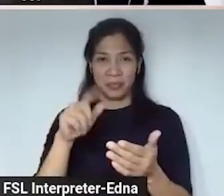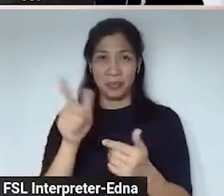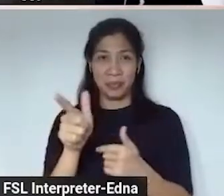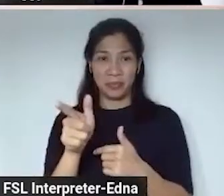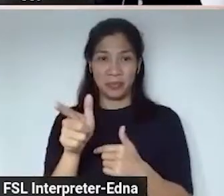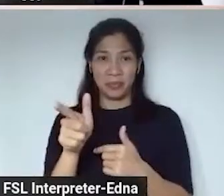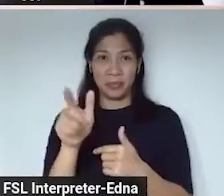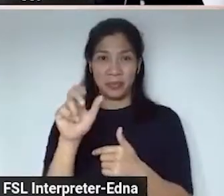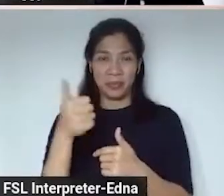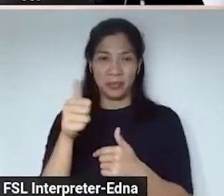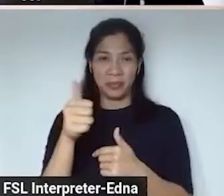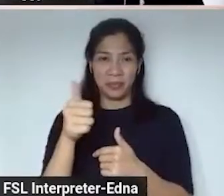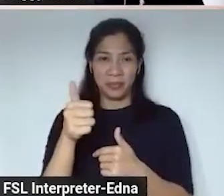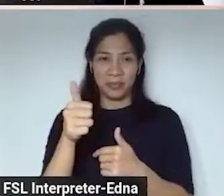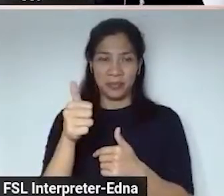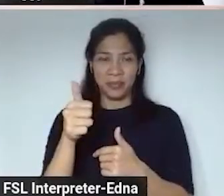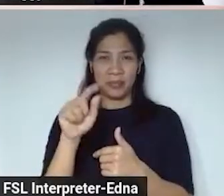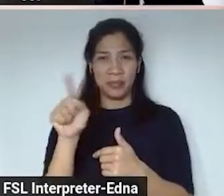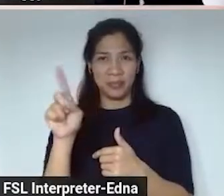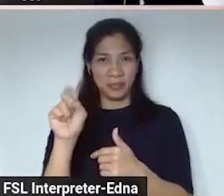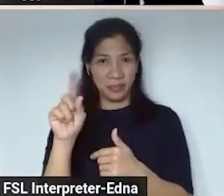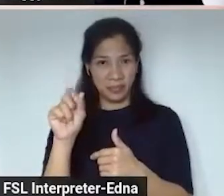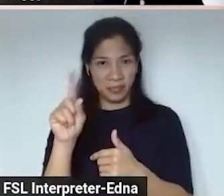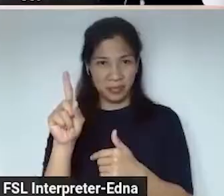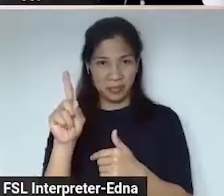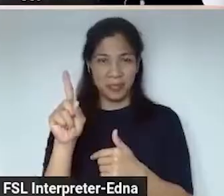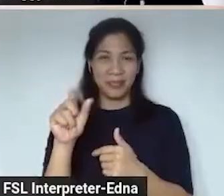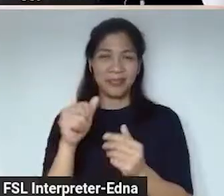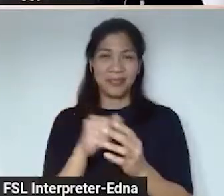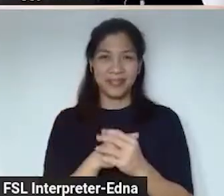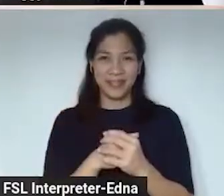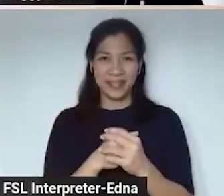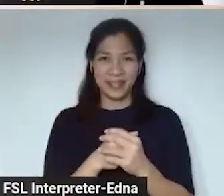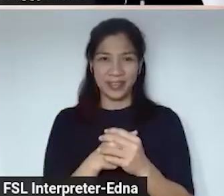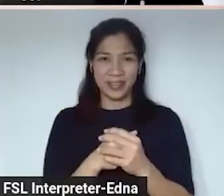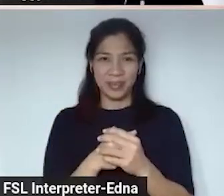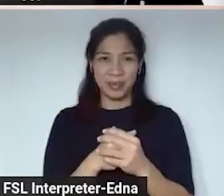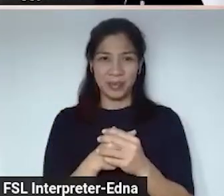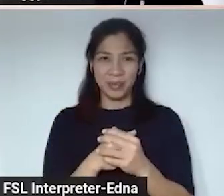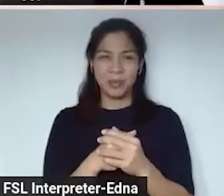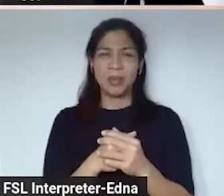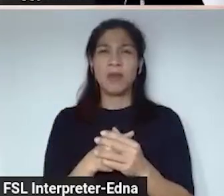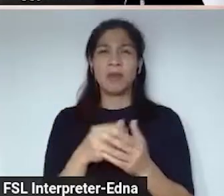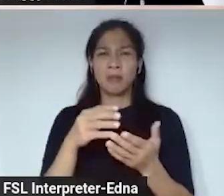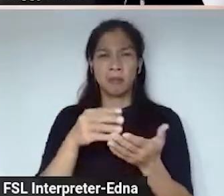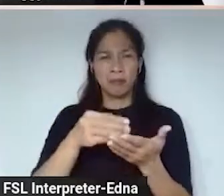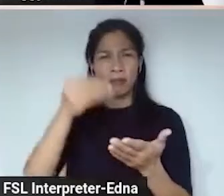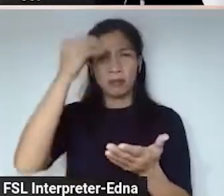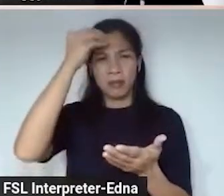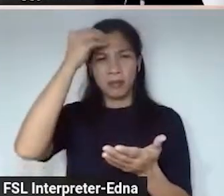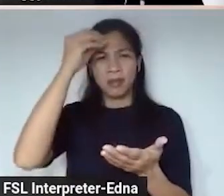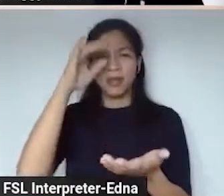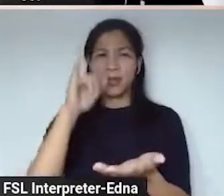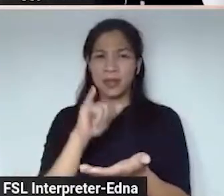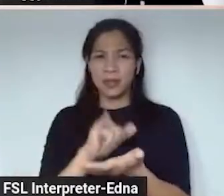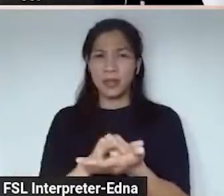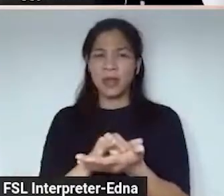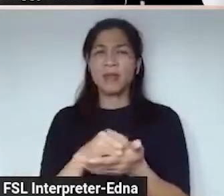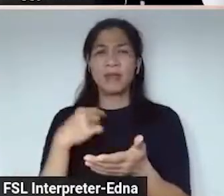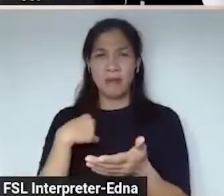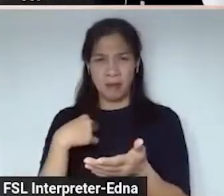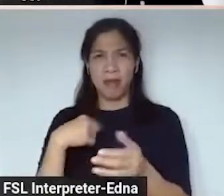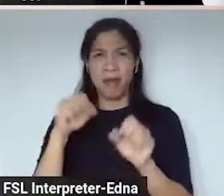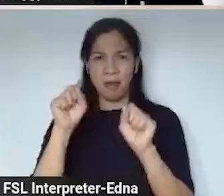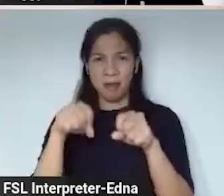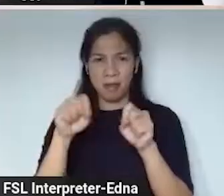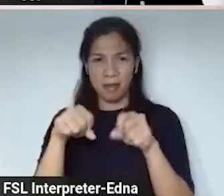2010 to 11, mga years na yun, doon ko napagtanto, pwede ko palang gando,